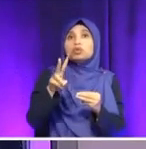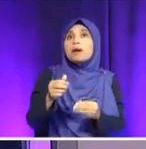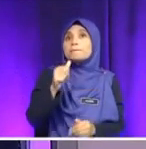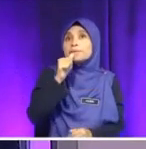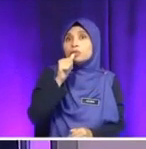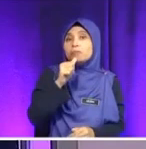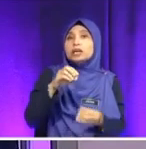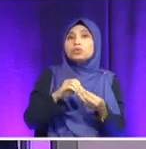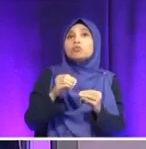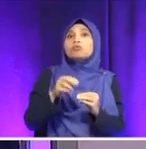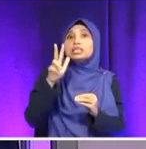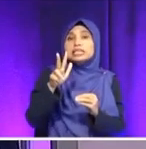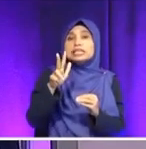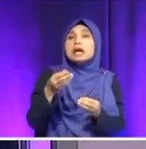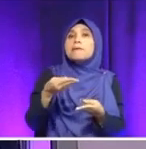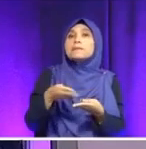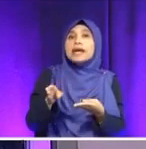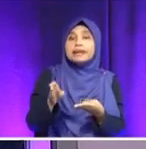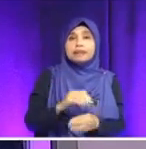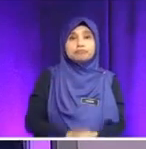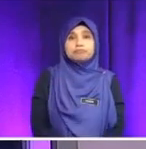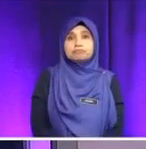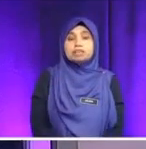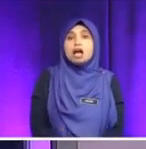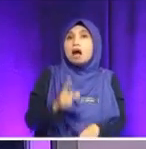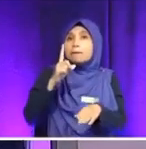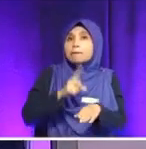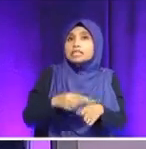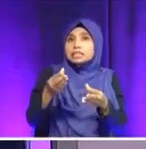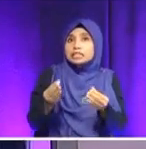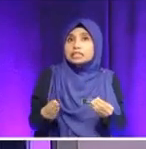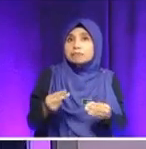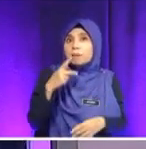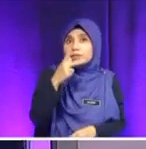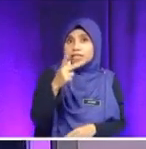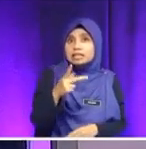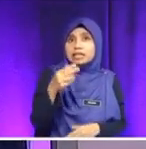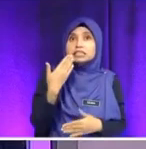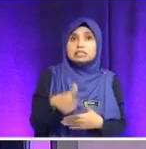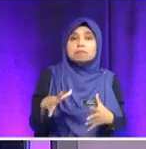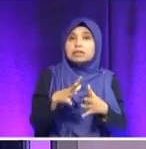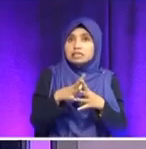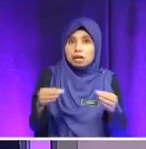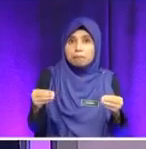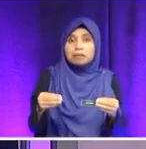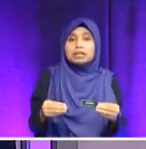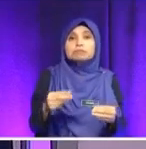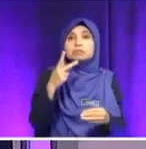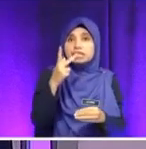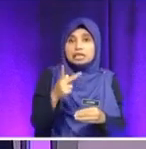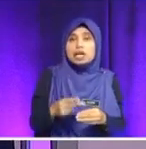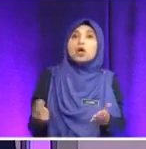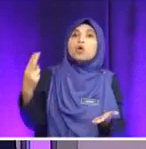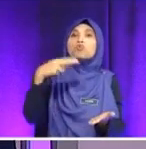ketiga adalah kaunter bayaran. Okey? Semasa menerima pesanan, selepas dah habis ambil pesanan, kita ulang